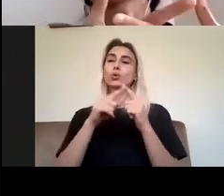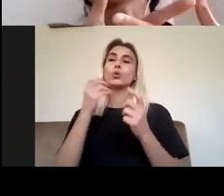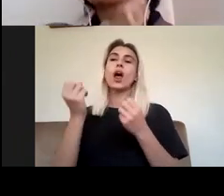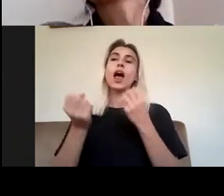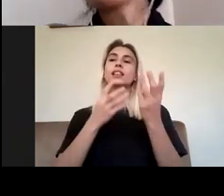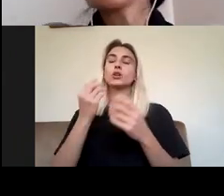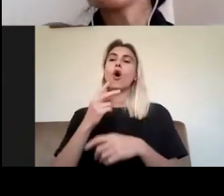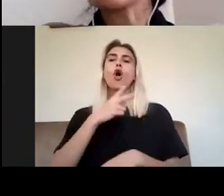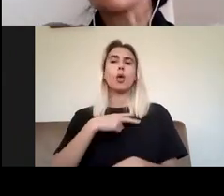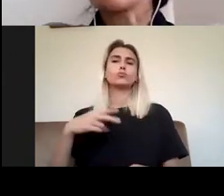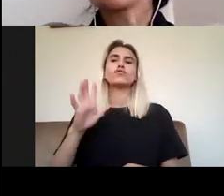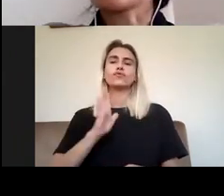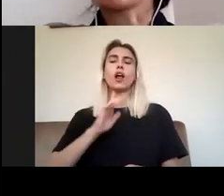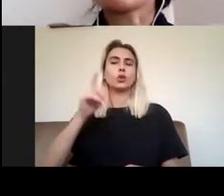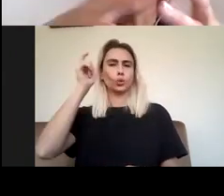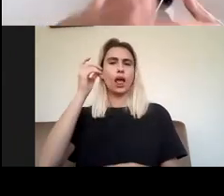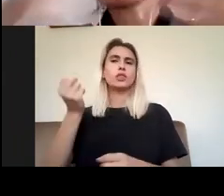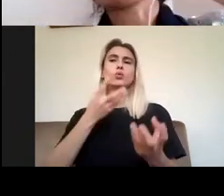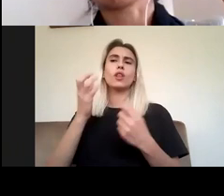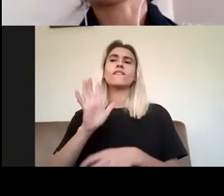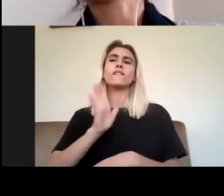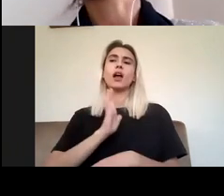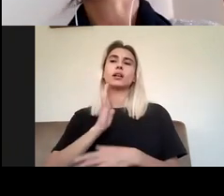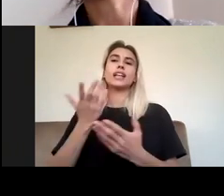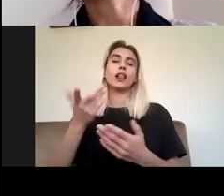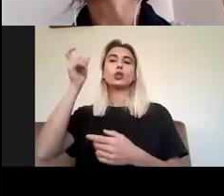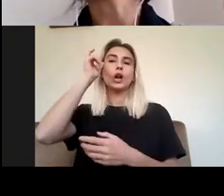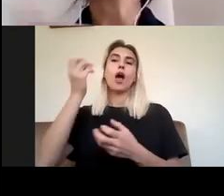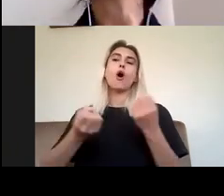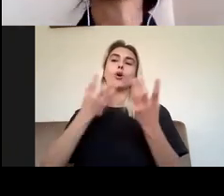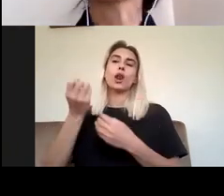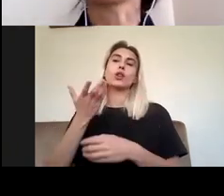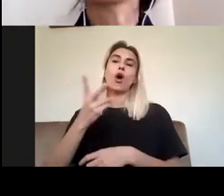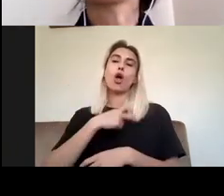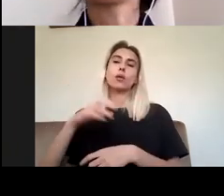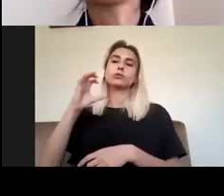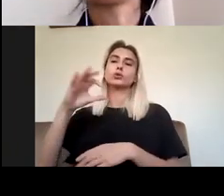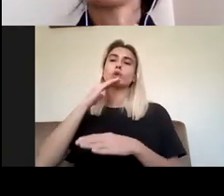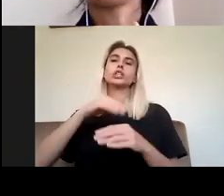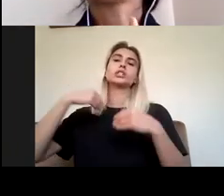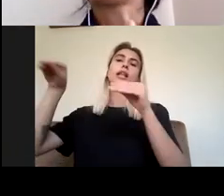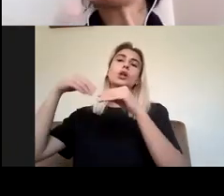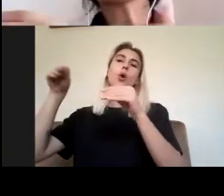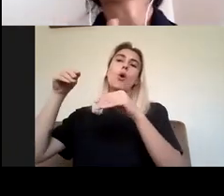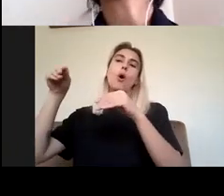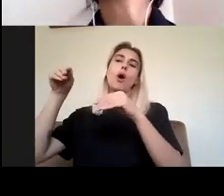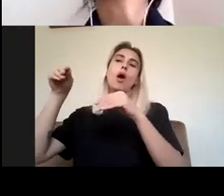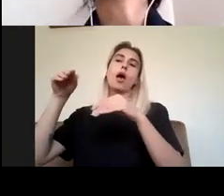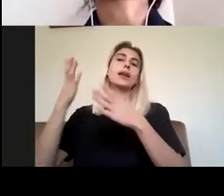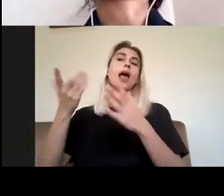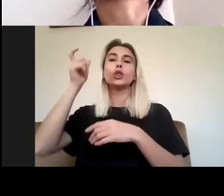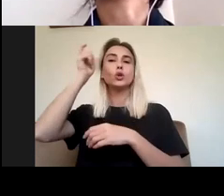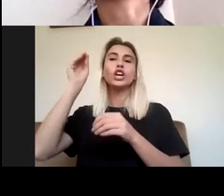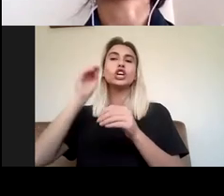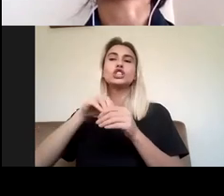otobüsler üretiliyor. Türkiye'de de üretiliyor. Yani zaten Türkiye'de üretiliyor yani otobüsler ama yurt dışına satılıyor. Neden Türkiye içerisinde